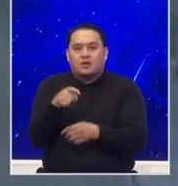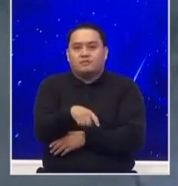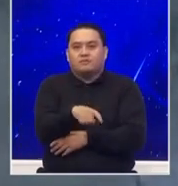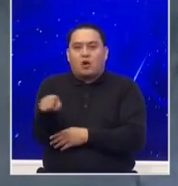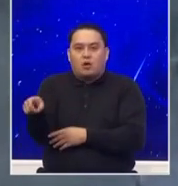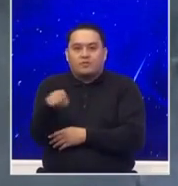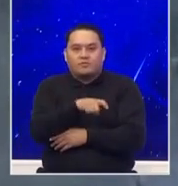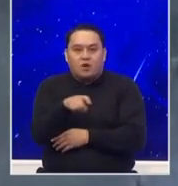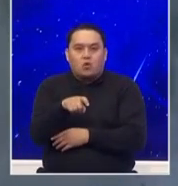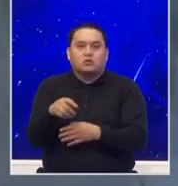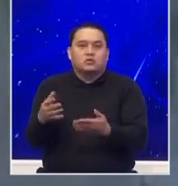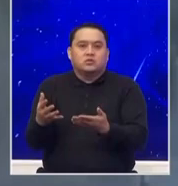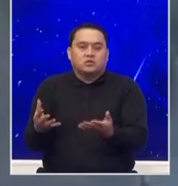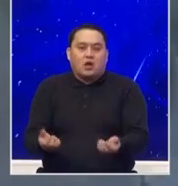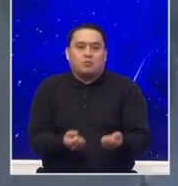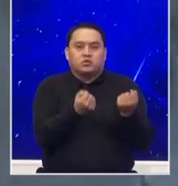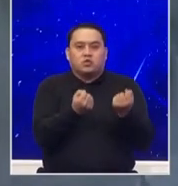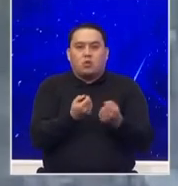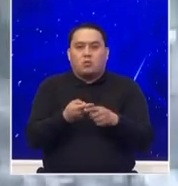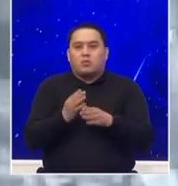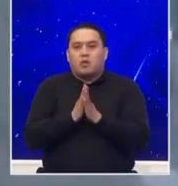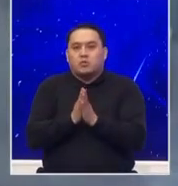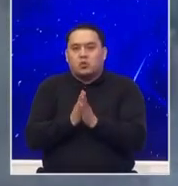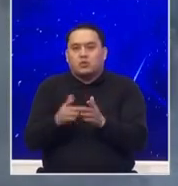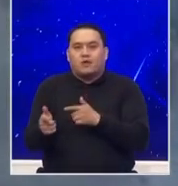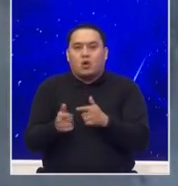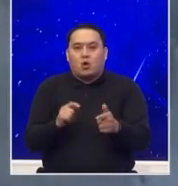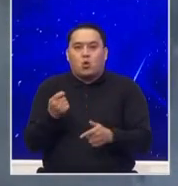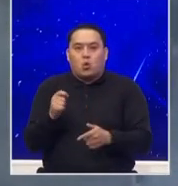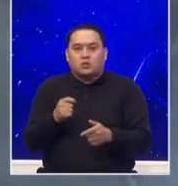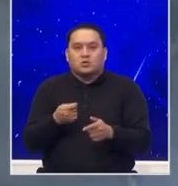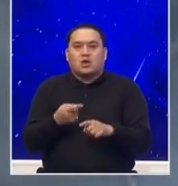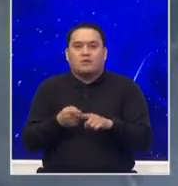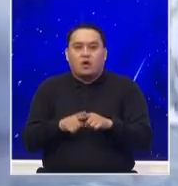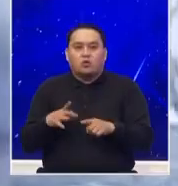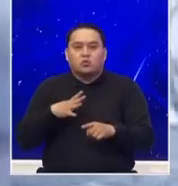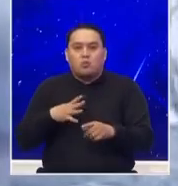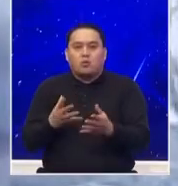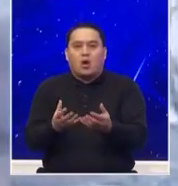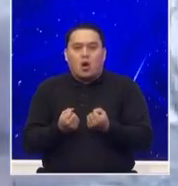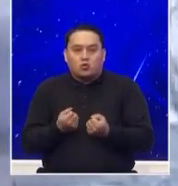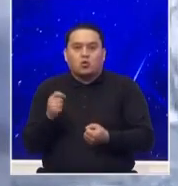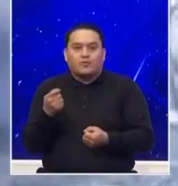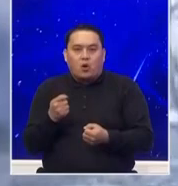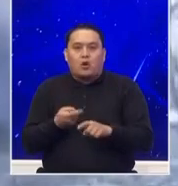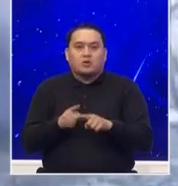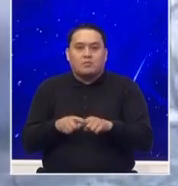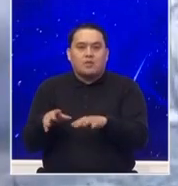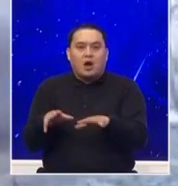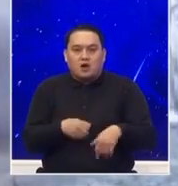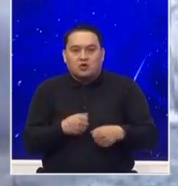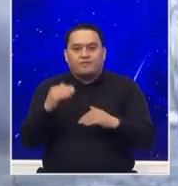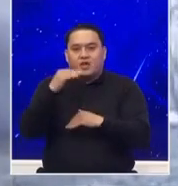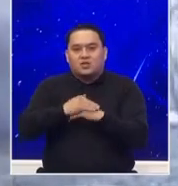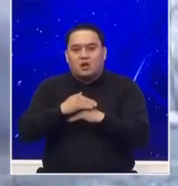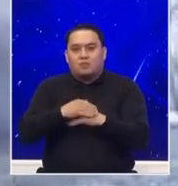вызвали автомедвежатника. Один из похитителей попросил его изготовить ключи от замка зажигания. Заполучив ключи от авто, похитители в